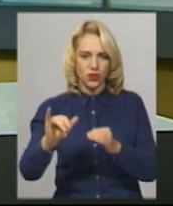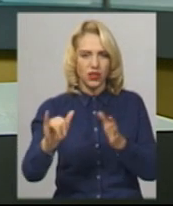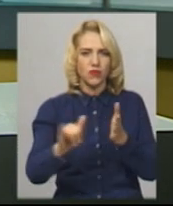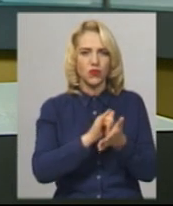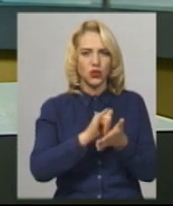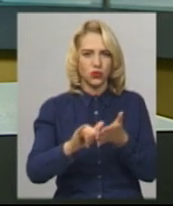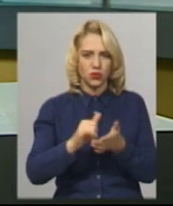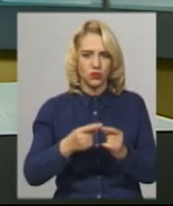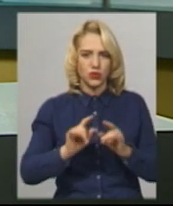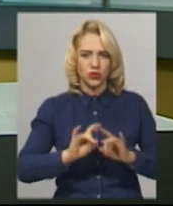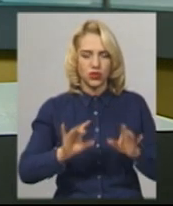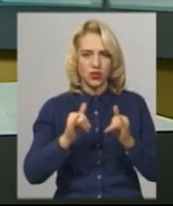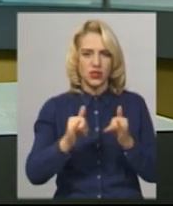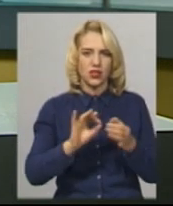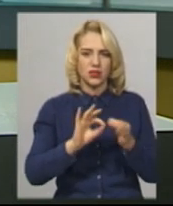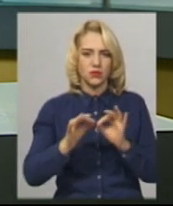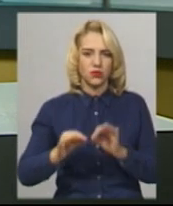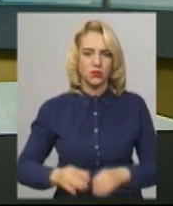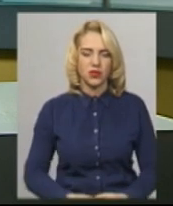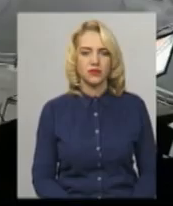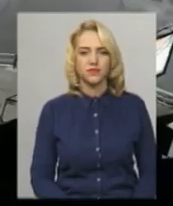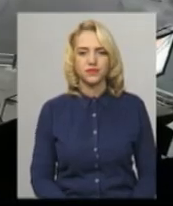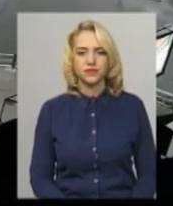події. Подробиці розповість Михайло Жило.